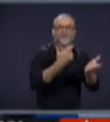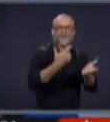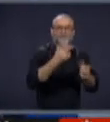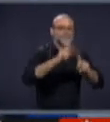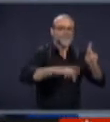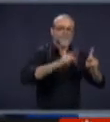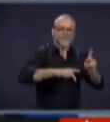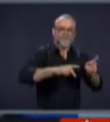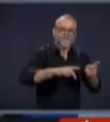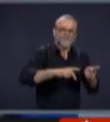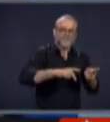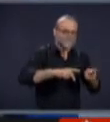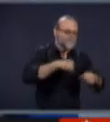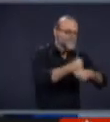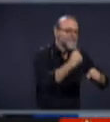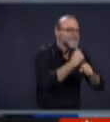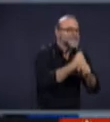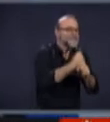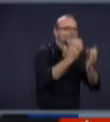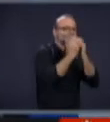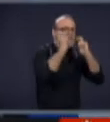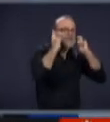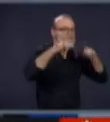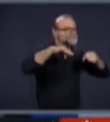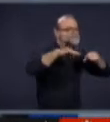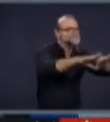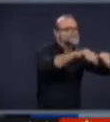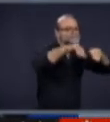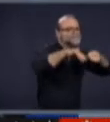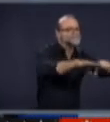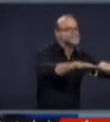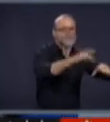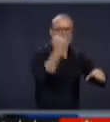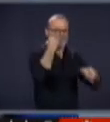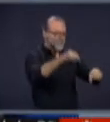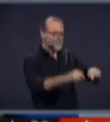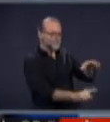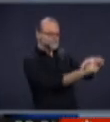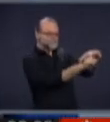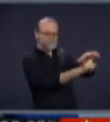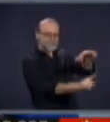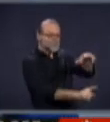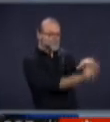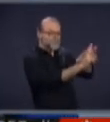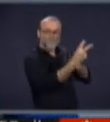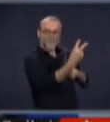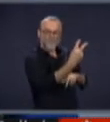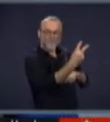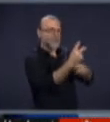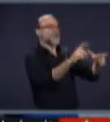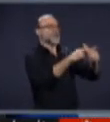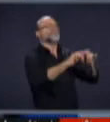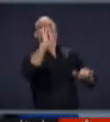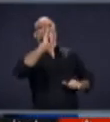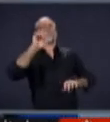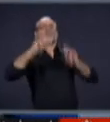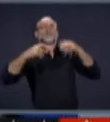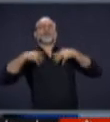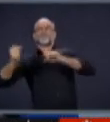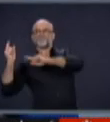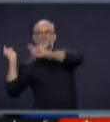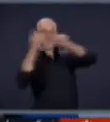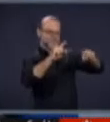par exemple, ou si vous avez des couturières qui confectionnent des masques, si vous avez 1 ou 2 cas, nous pouvons